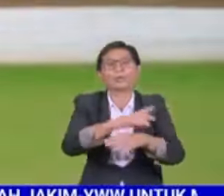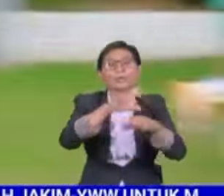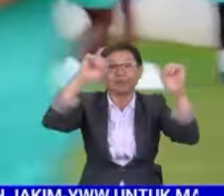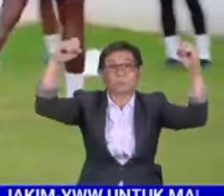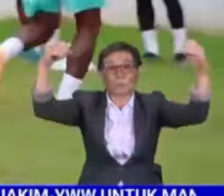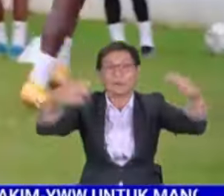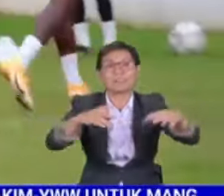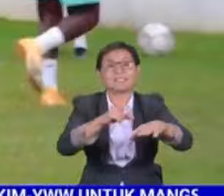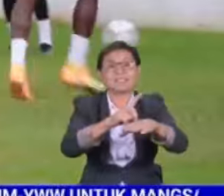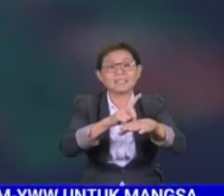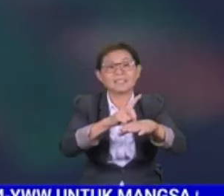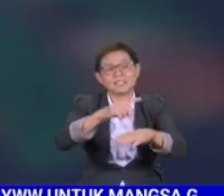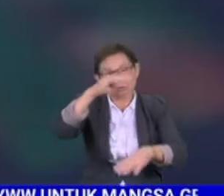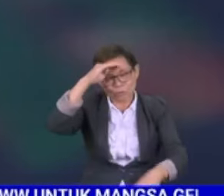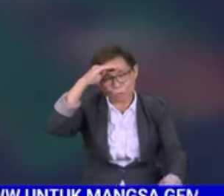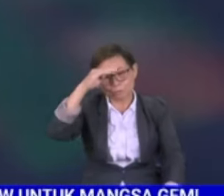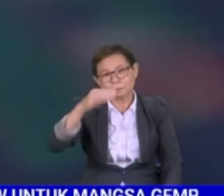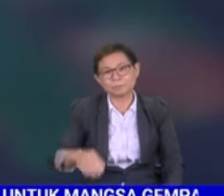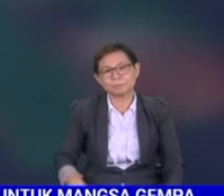Puteri.